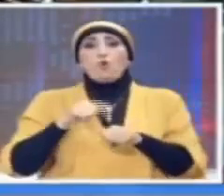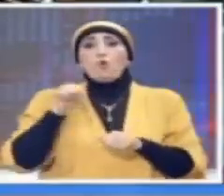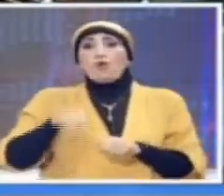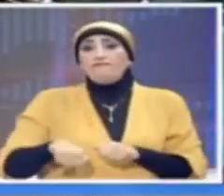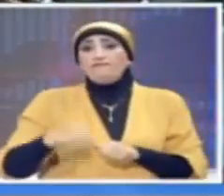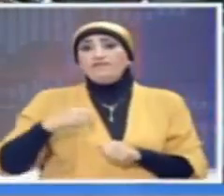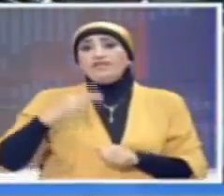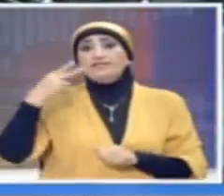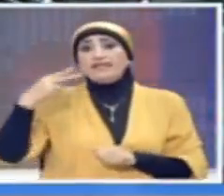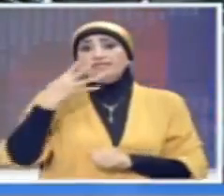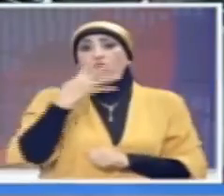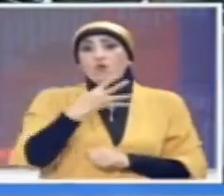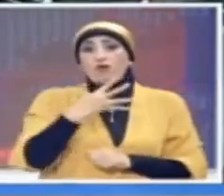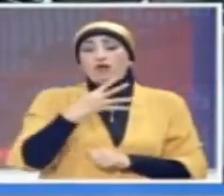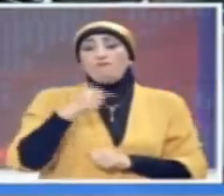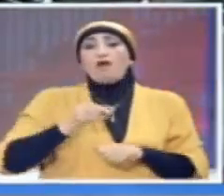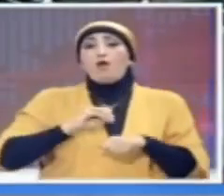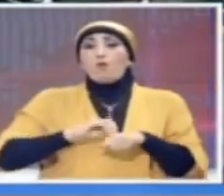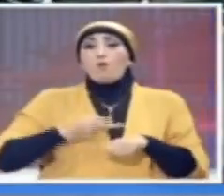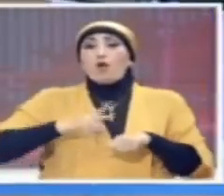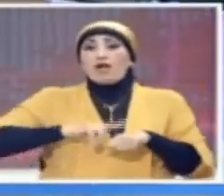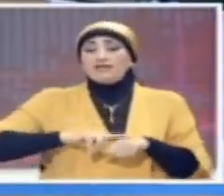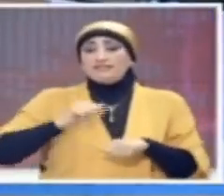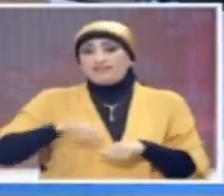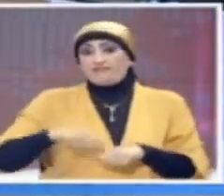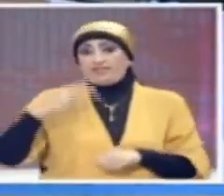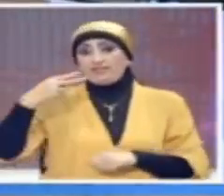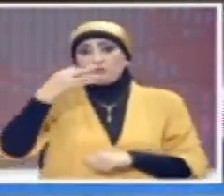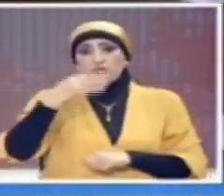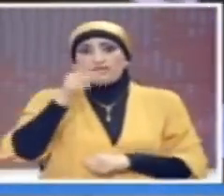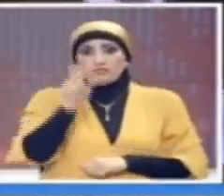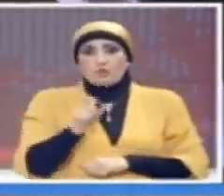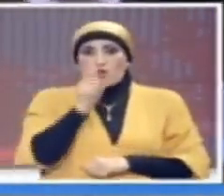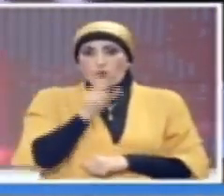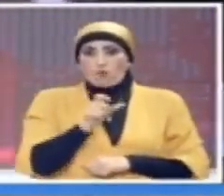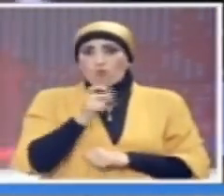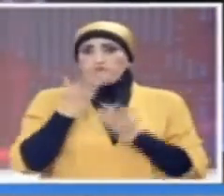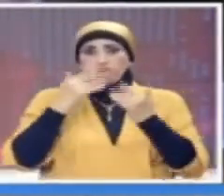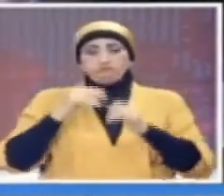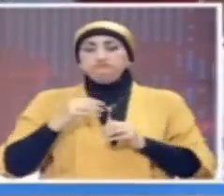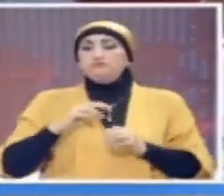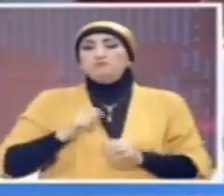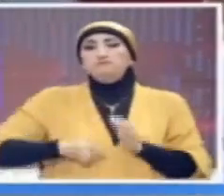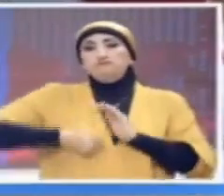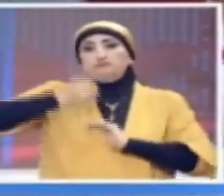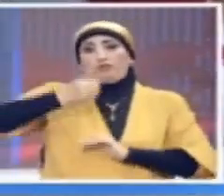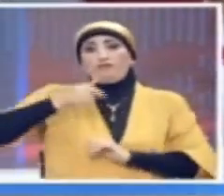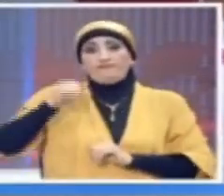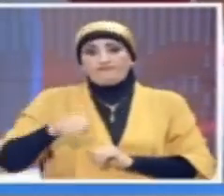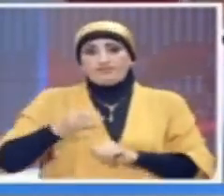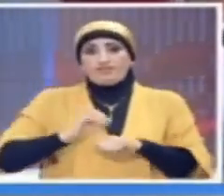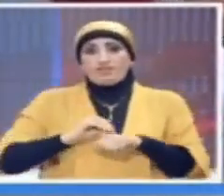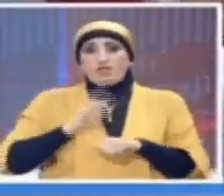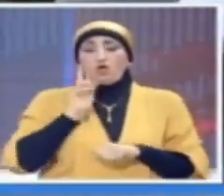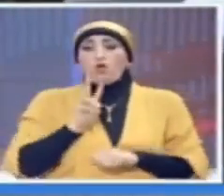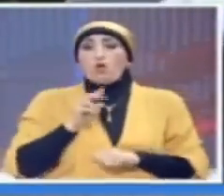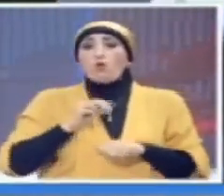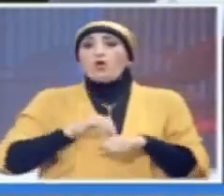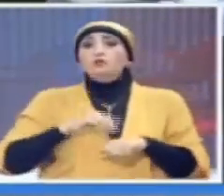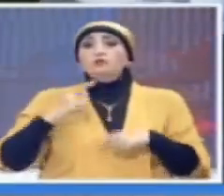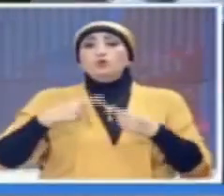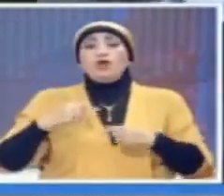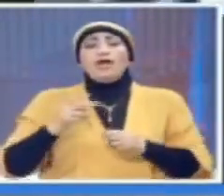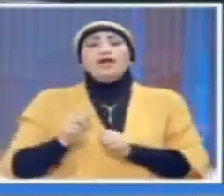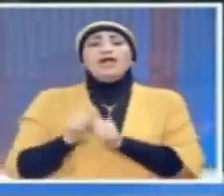بالدائرتين الثانية والرابعة، إضافة إلى حسم 32 مرشحا مقاعدهم بالنظام الفردي،